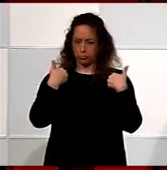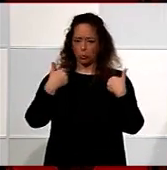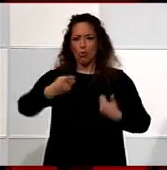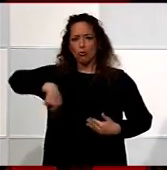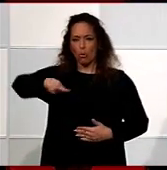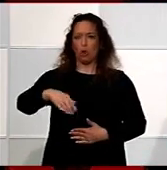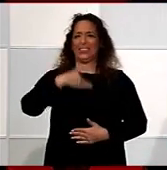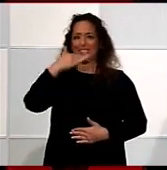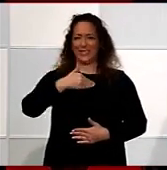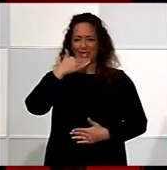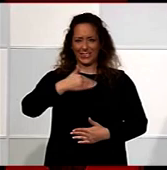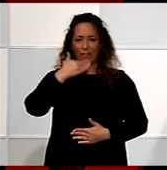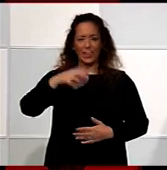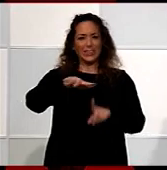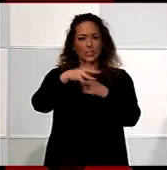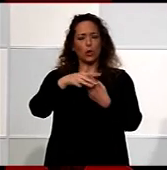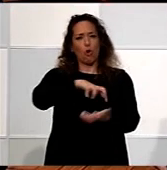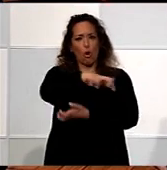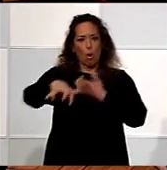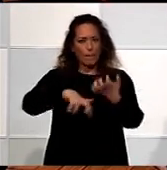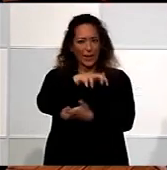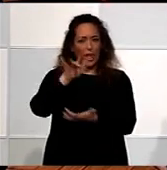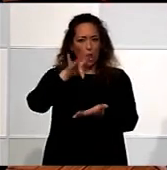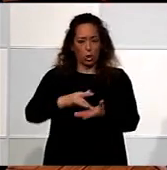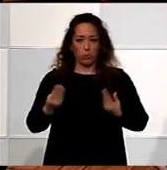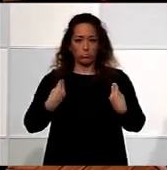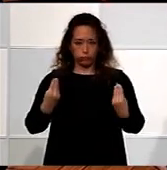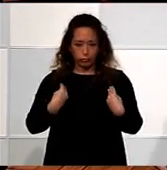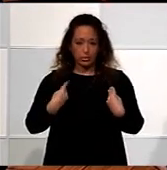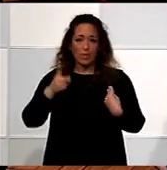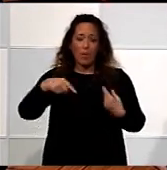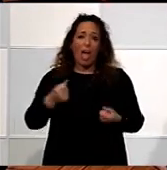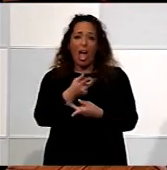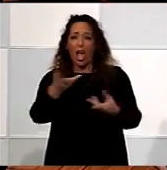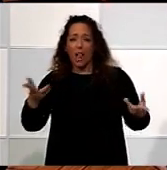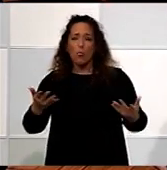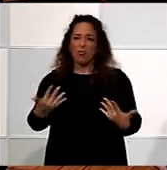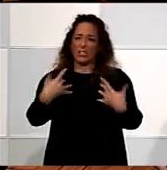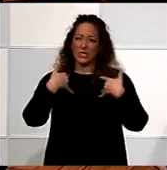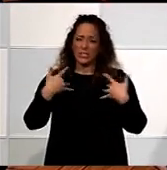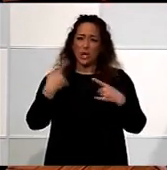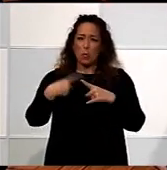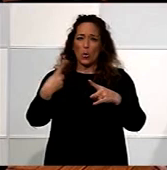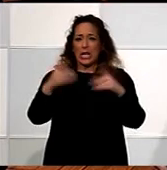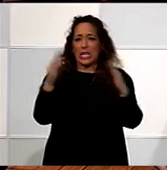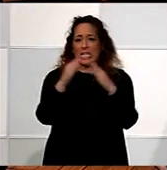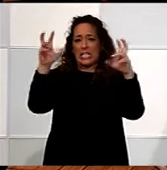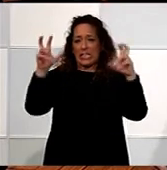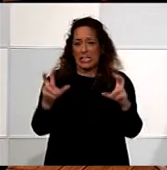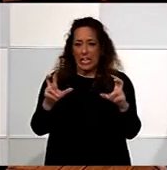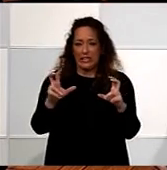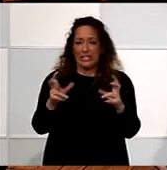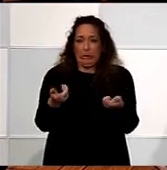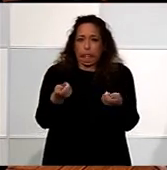de la situació complicada que estem vivint. Ho han passat malament perquè han hagut d'estar tancats a casa, no han pogut anar a l'escola durant